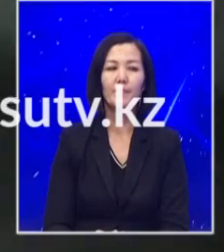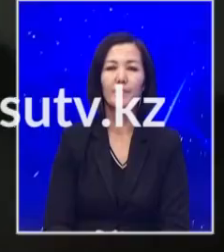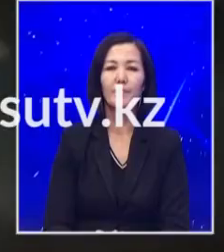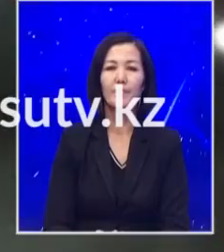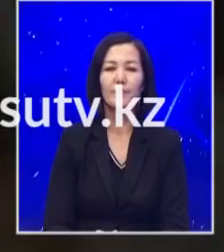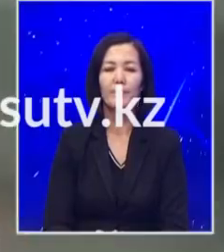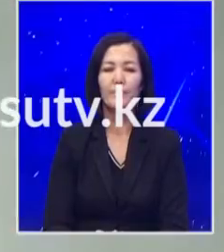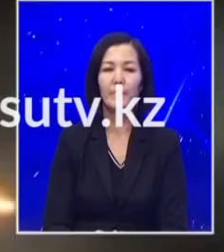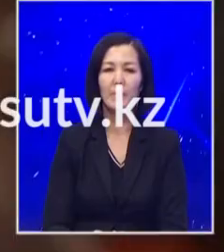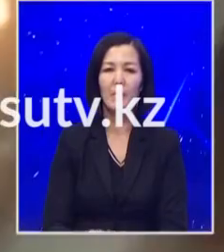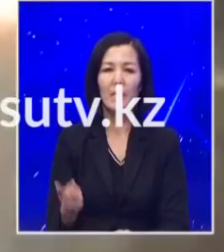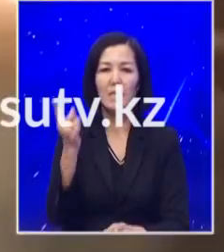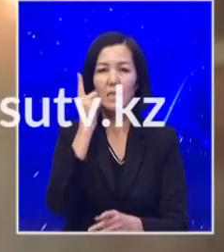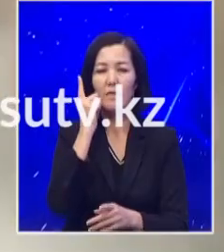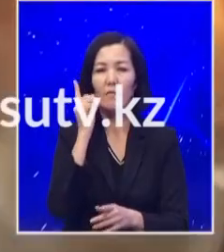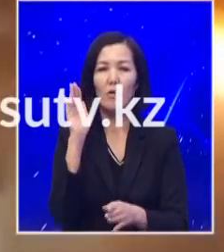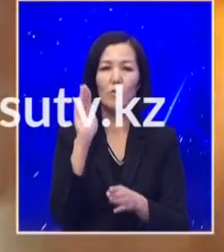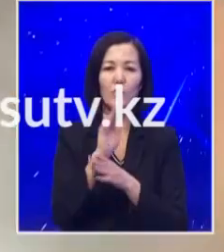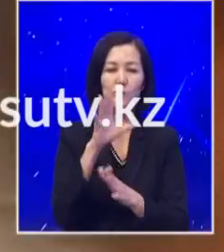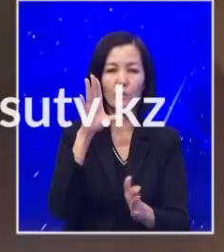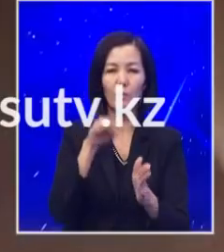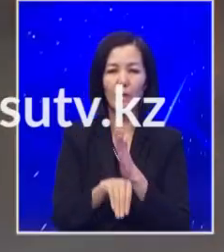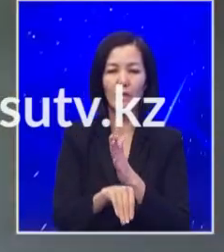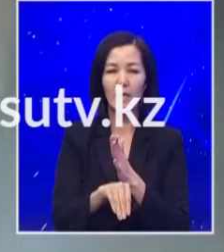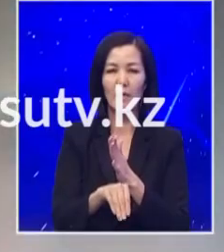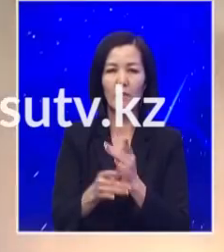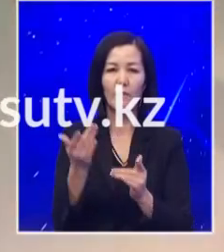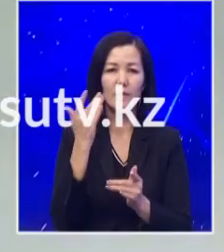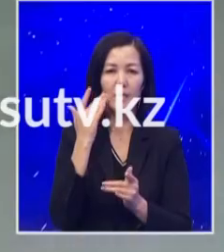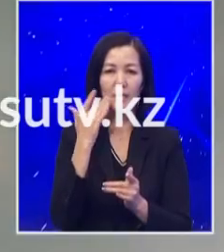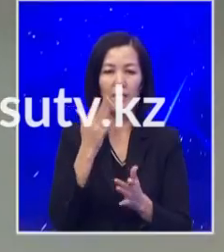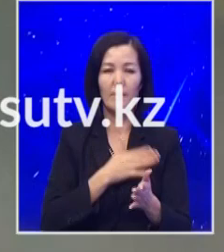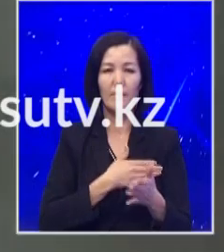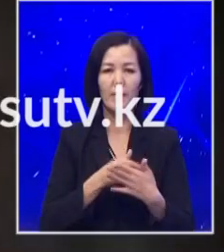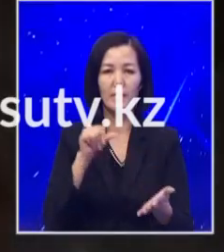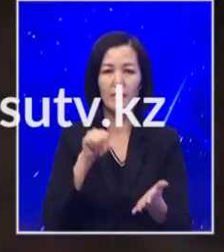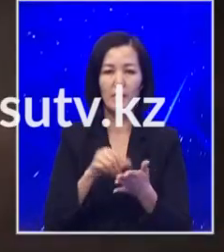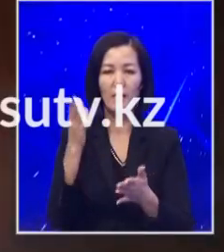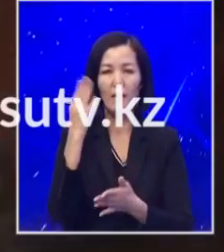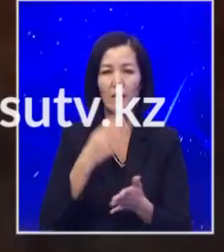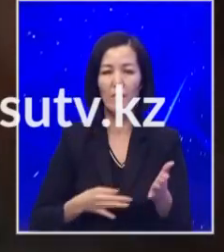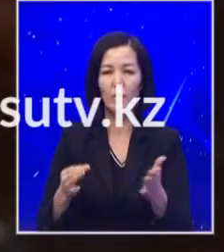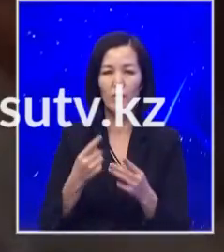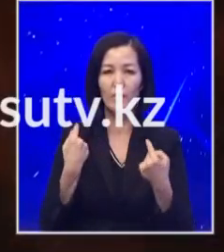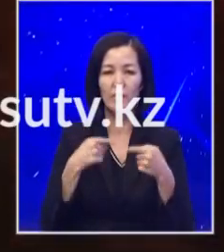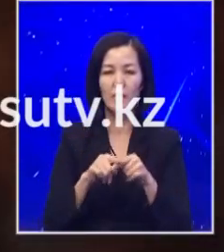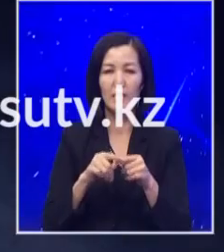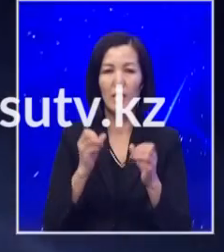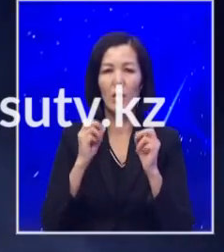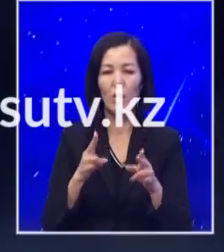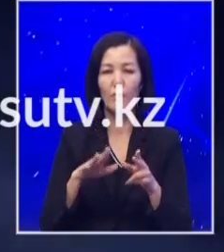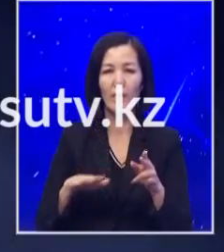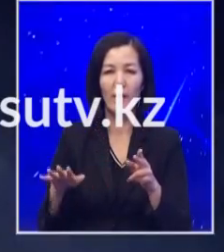Қолданылуы оңай қосымшаны жетсу жұртшылығы белсенді түрде пайдаланып келеді. Себебі Алматы облысы табиғи және техногенді қауіпті